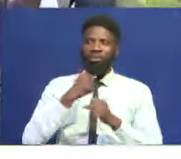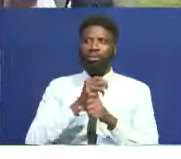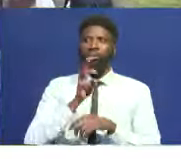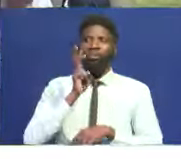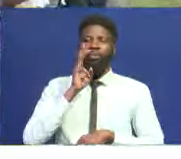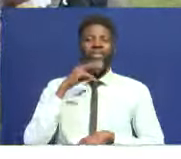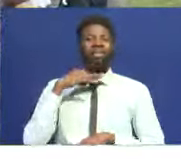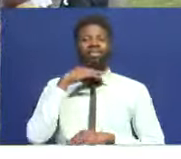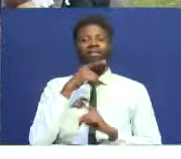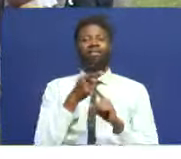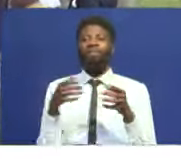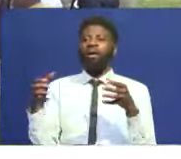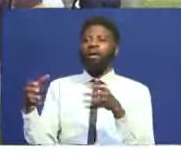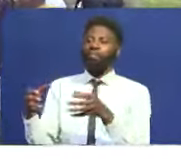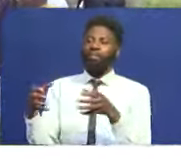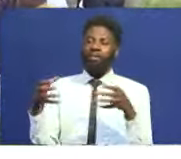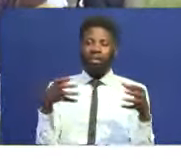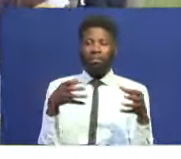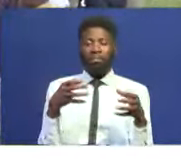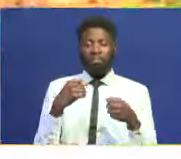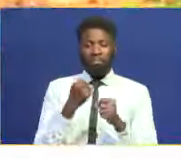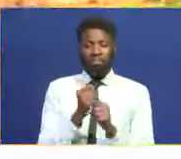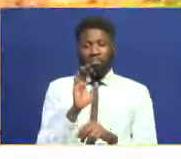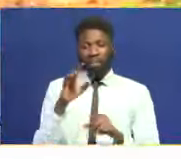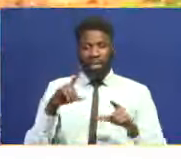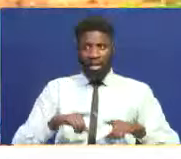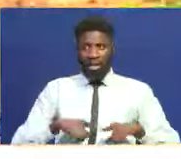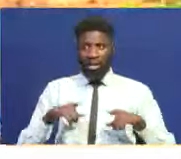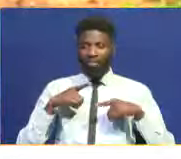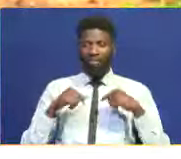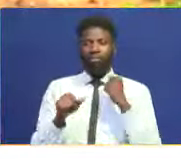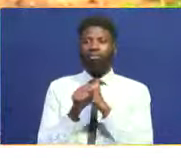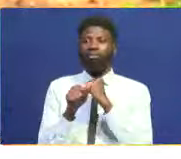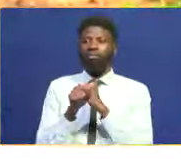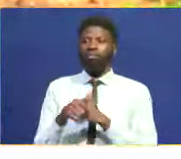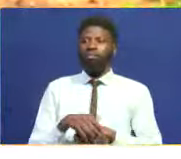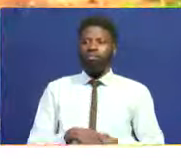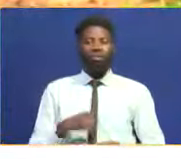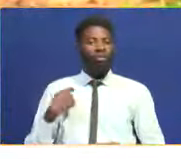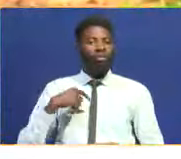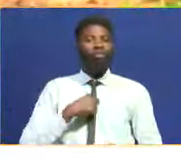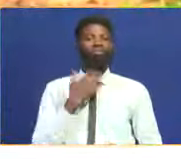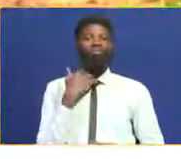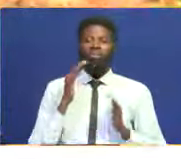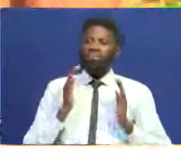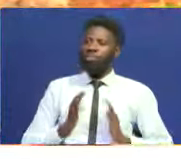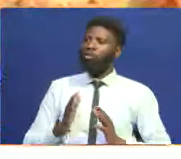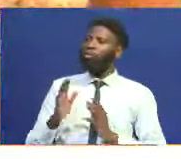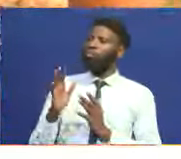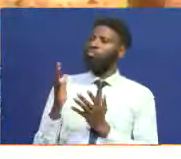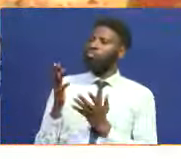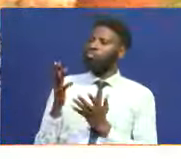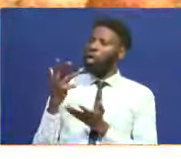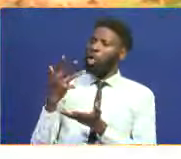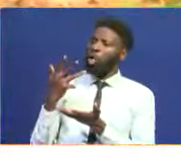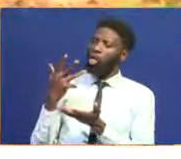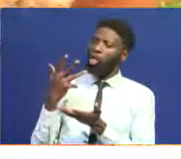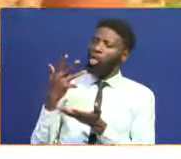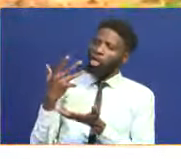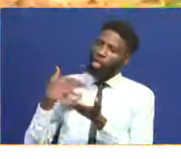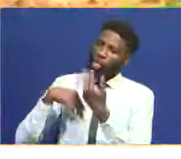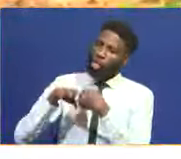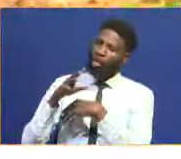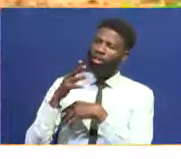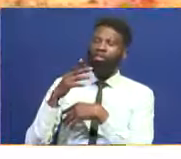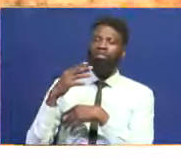kutoka kampuni hizo ambayo yanahatarisha maisha yao. Hatutaki mtu mwingine akuja tuharibia hiyo maji. Hii maji tunataka isimamie hapa na